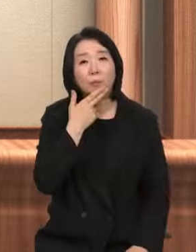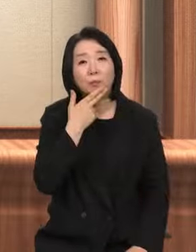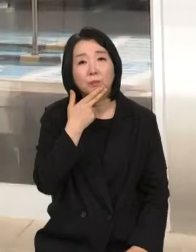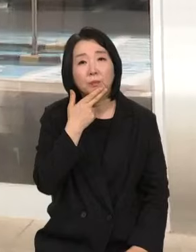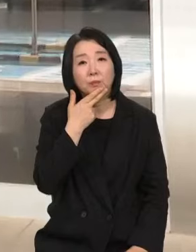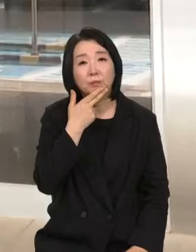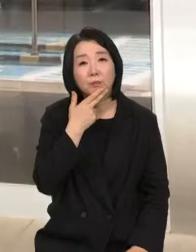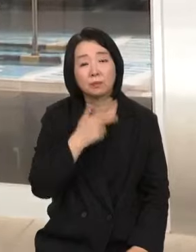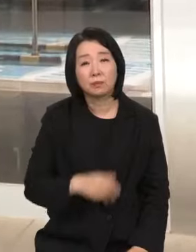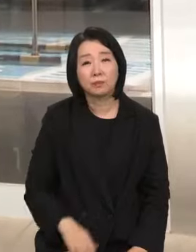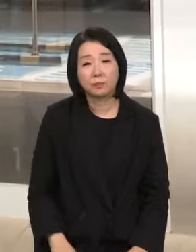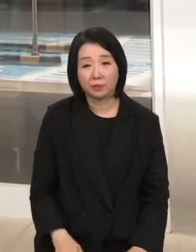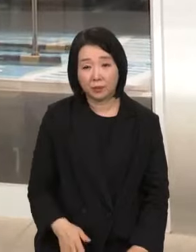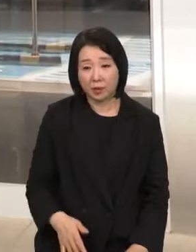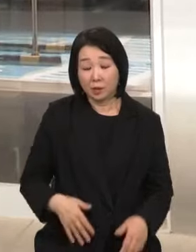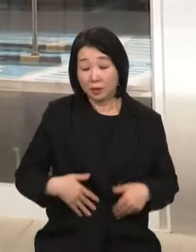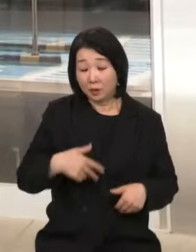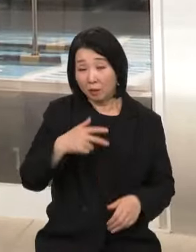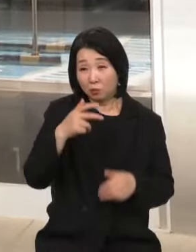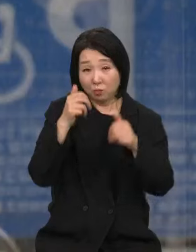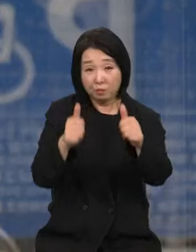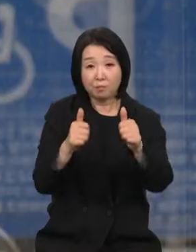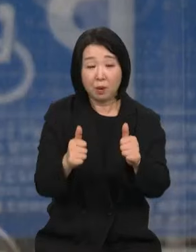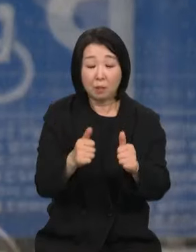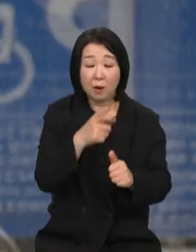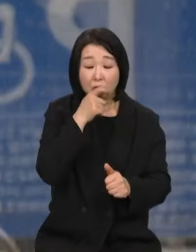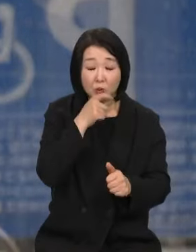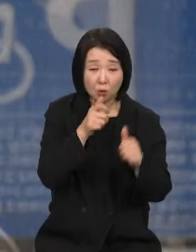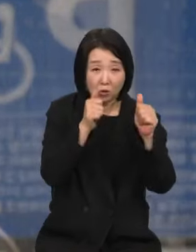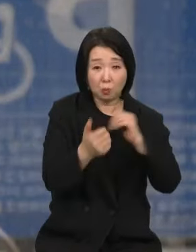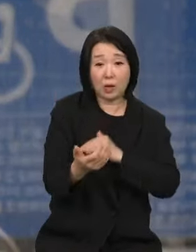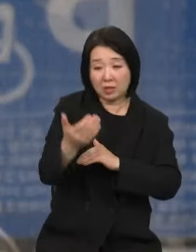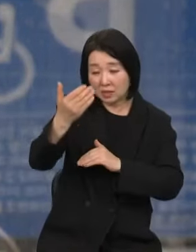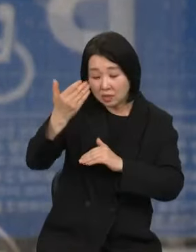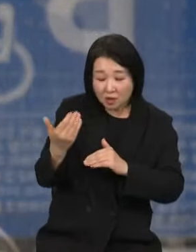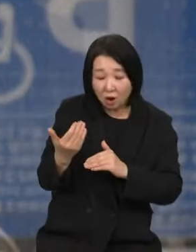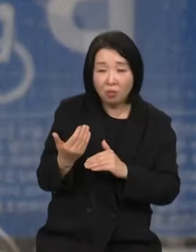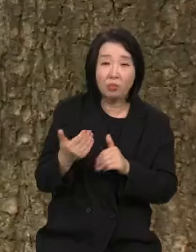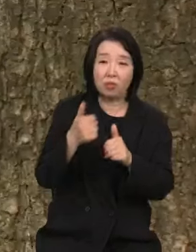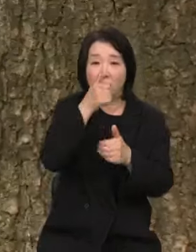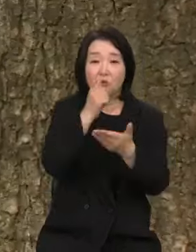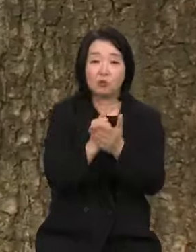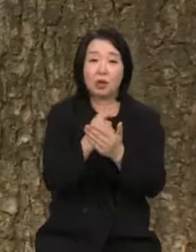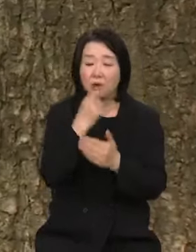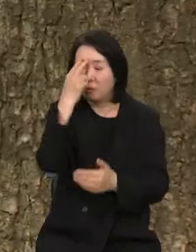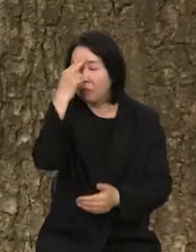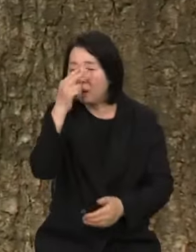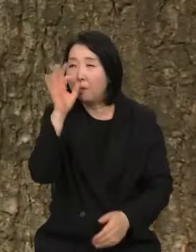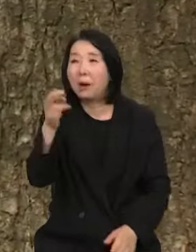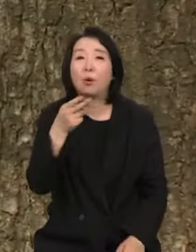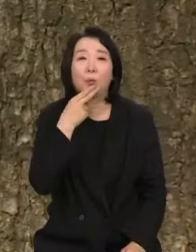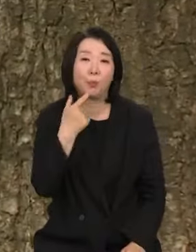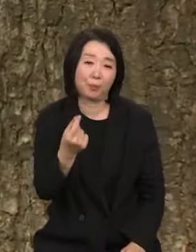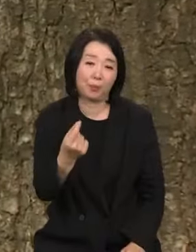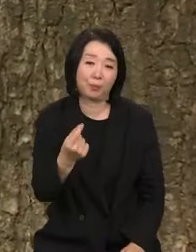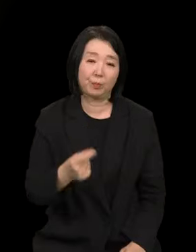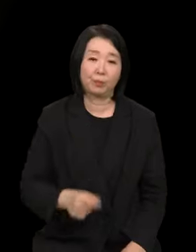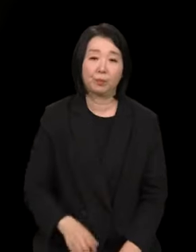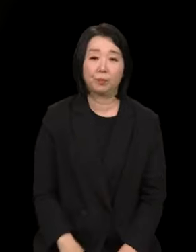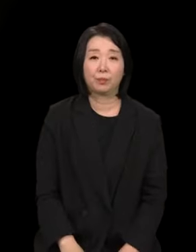이유였습니다 남부지법은 수원지법 판결 이전에 있던 범죄 처벌 전력이 없다고 본 것이라고